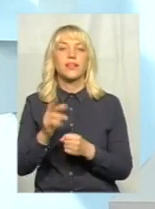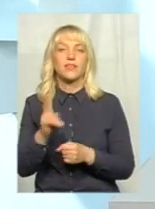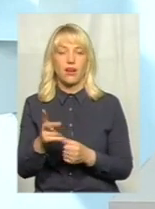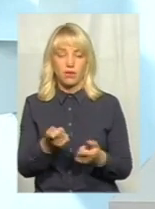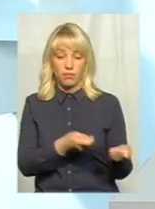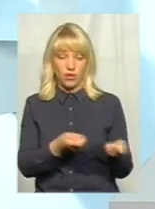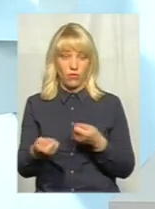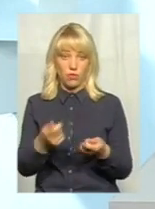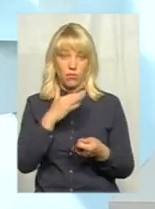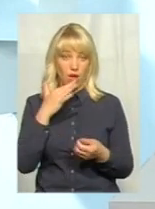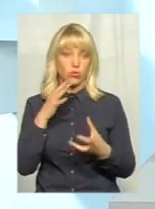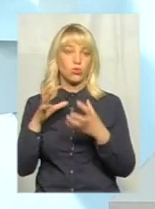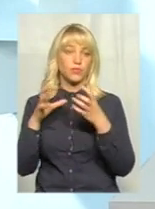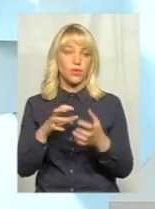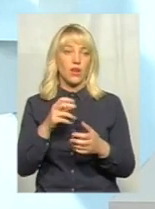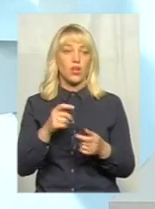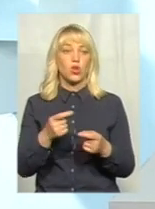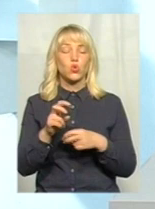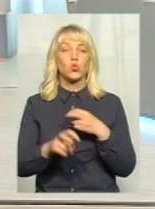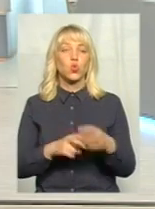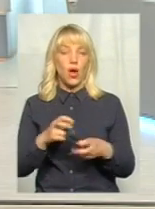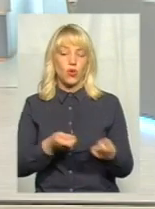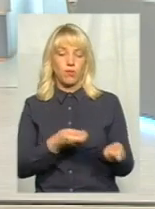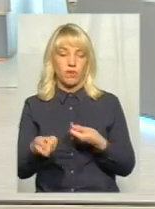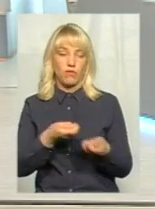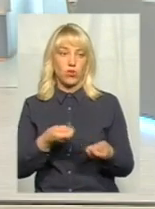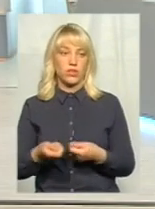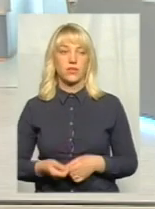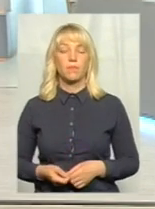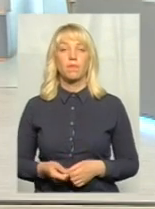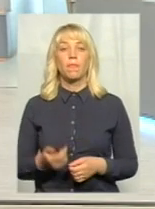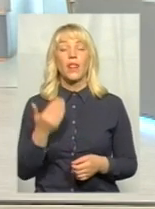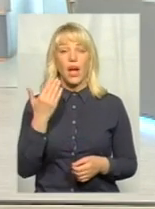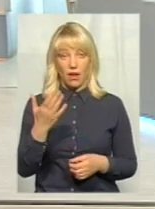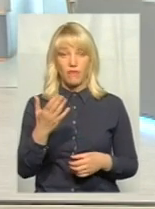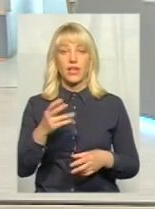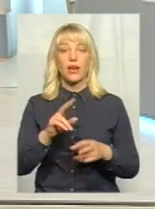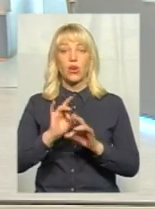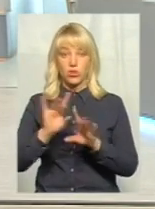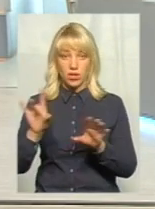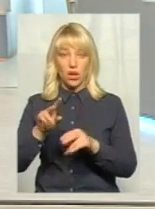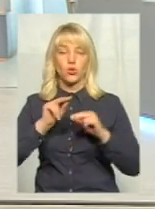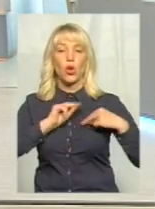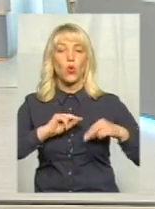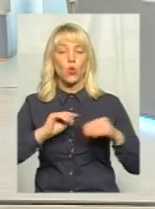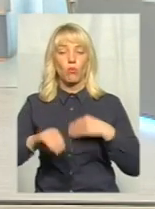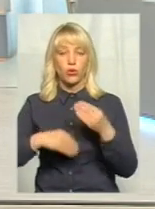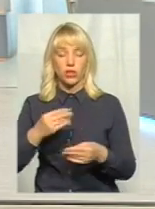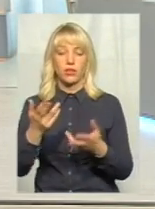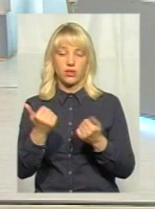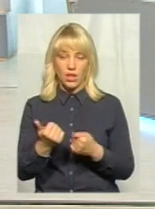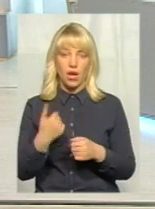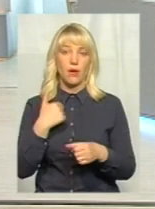багато роботодавців возять, ну, шукають. Але ви з роботодавцями працюєте в цьому напрямку? Звісно, працюємо і